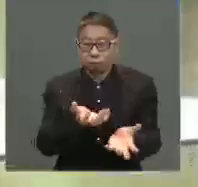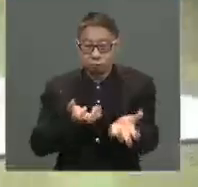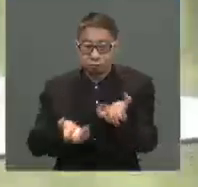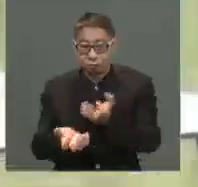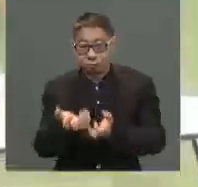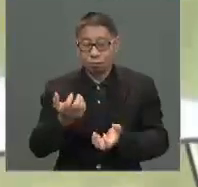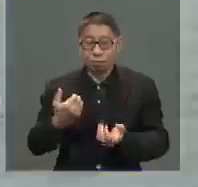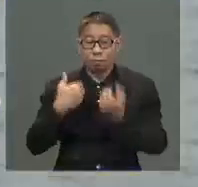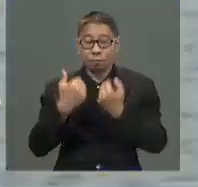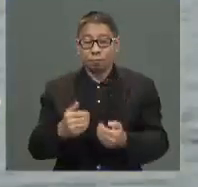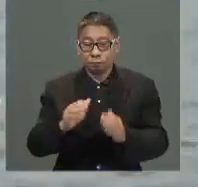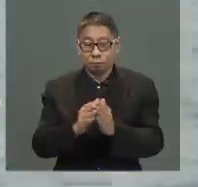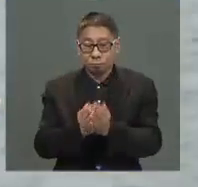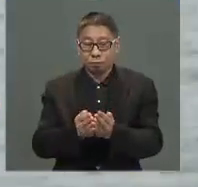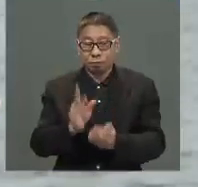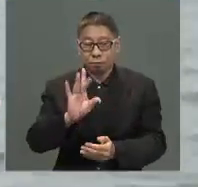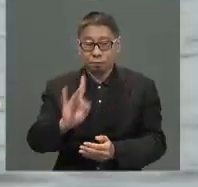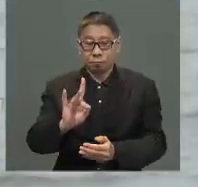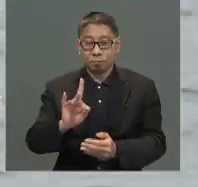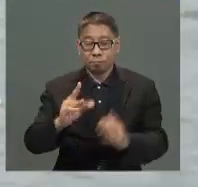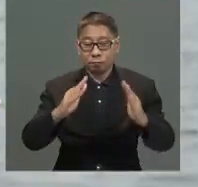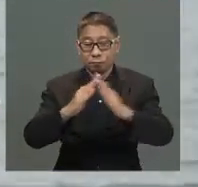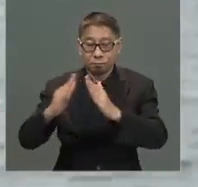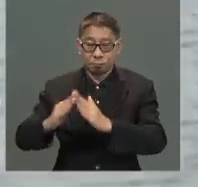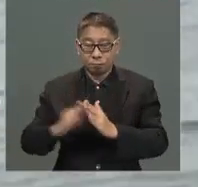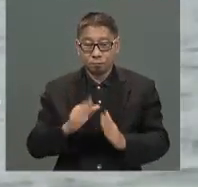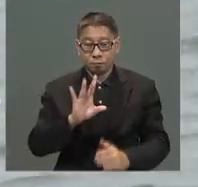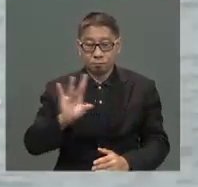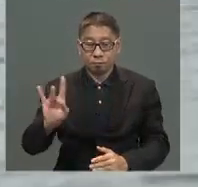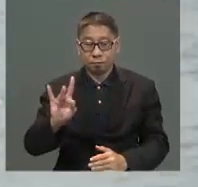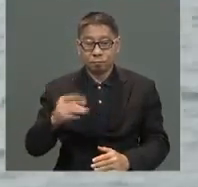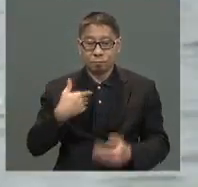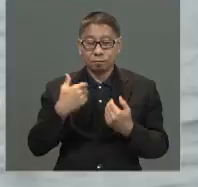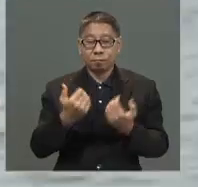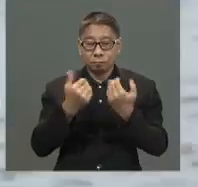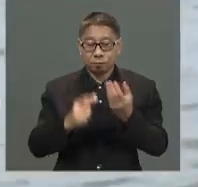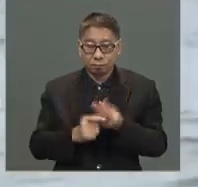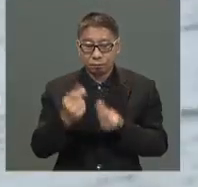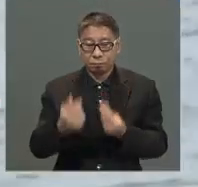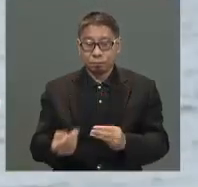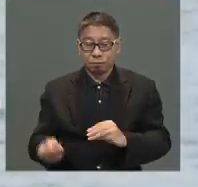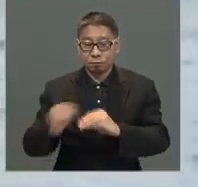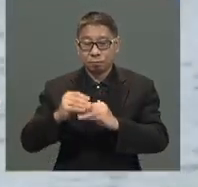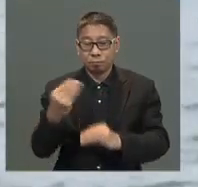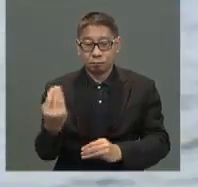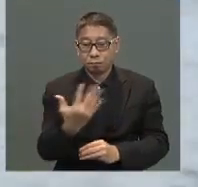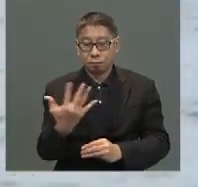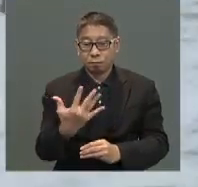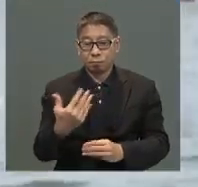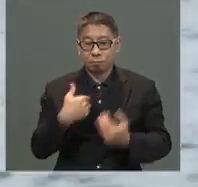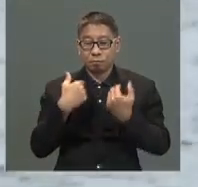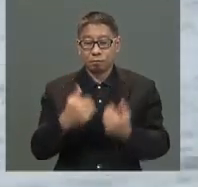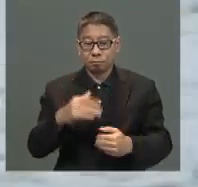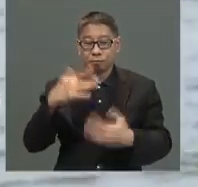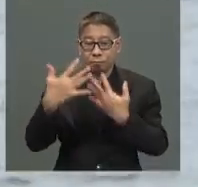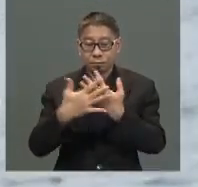ำคอกหอยไปเพียง8หลังเท่านั้นในสัปดาห์นี้จะทำการรื้อถอนอีก5หลังส่วนการดำเนิน